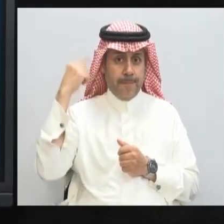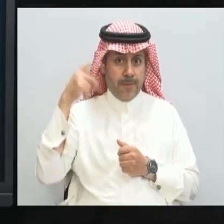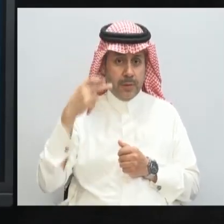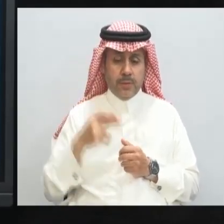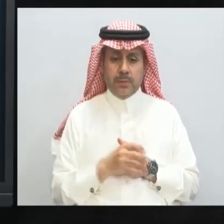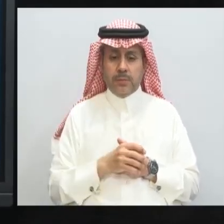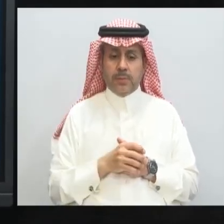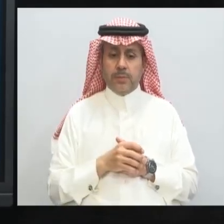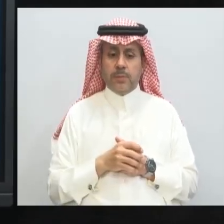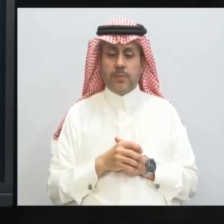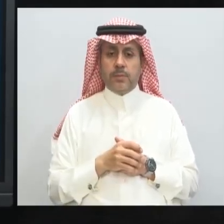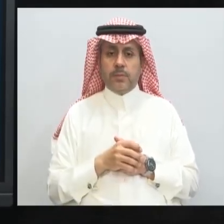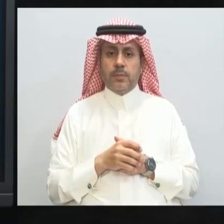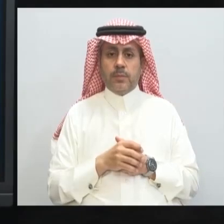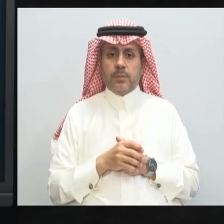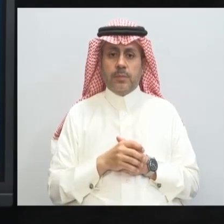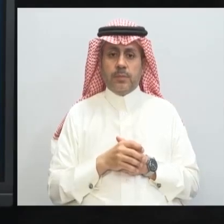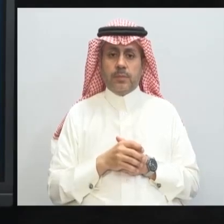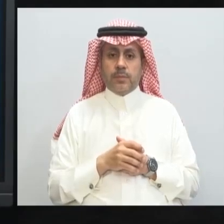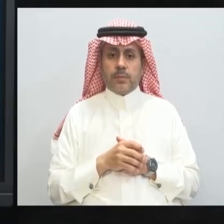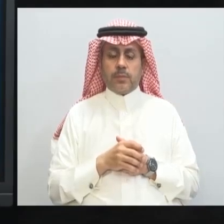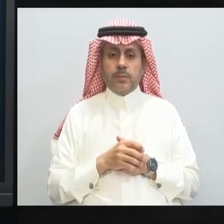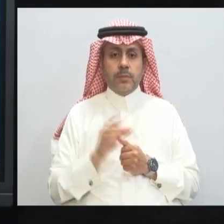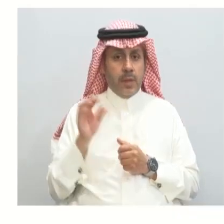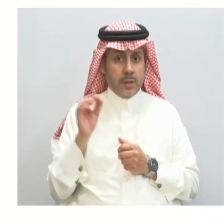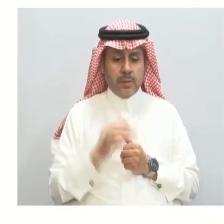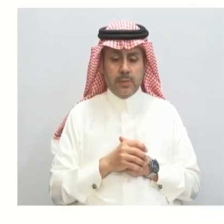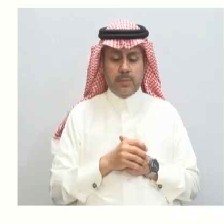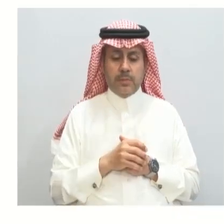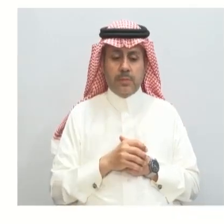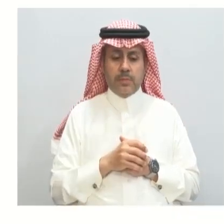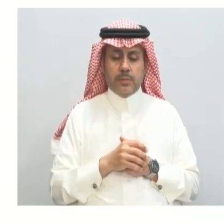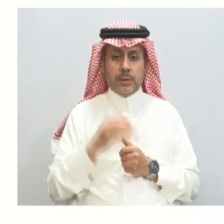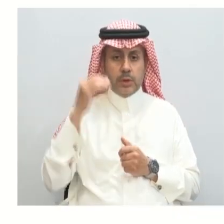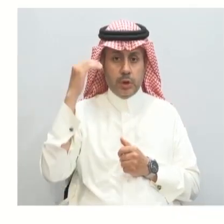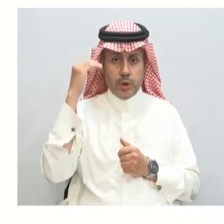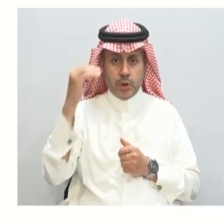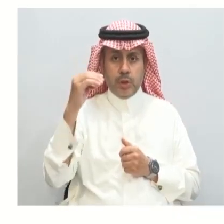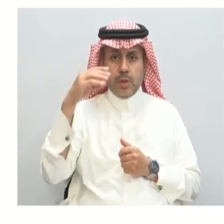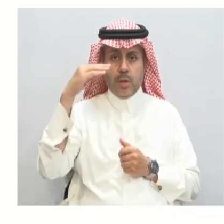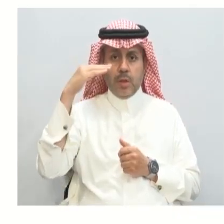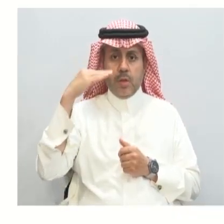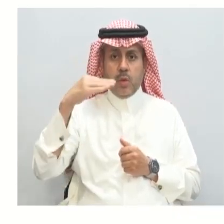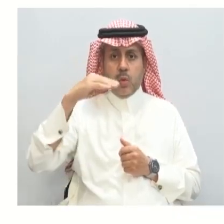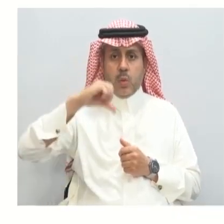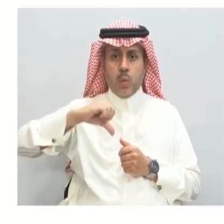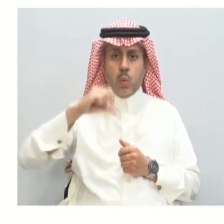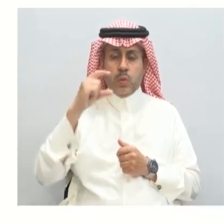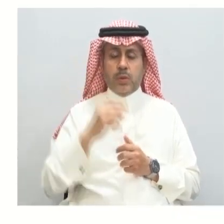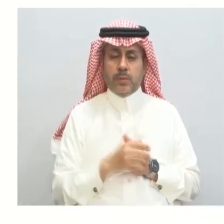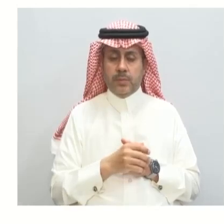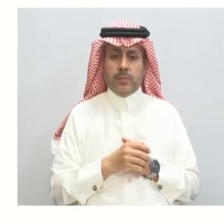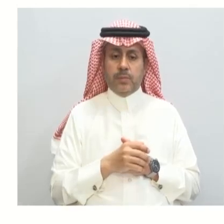السؤال ما معنى هذه الكلمه احسنتم لكنود اي لجحود معنى كلمه لكنود اي